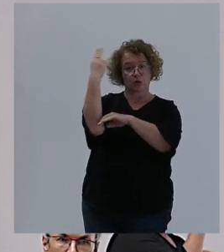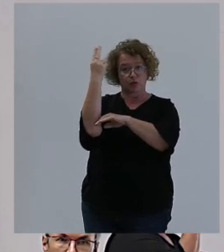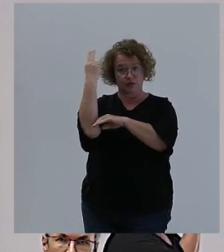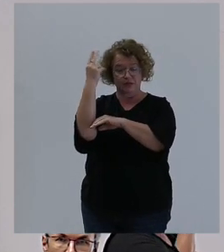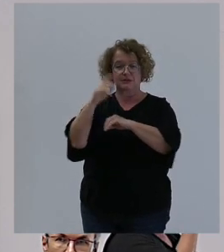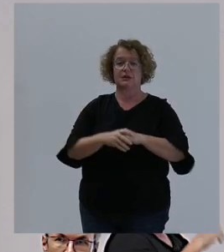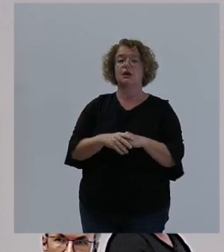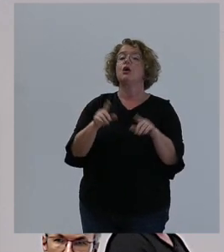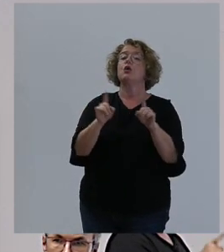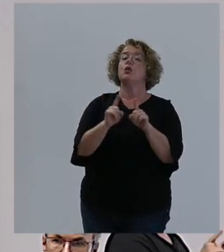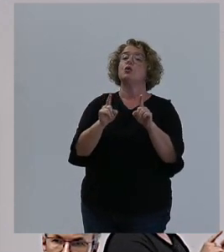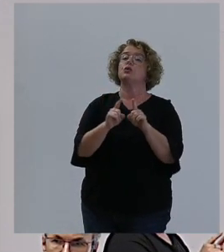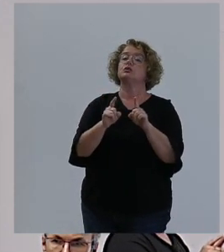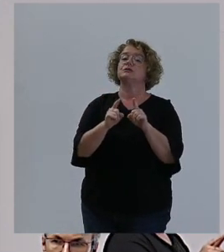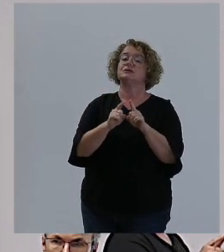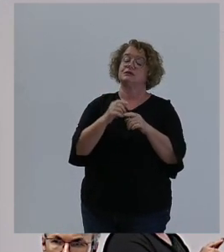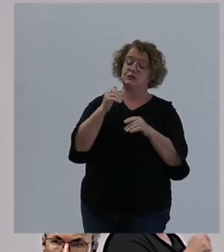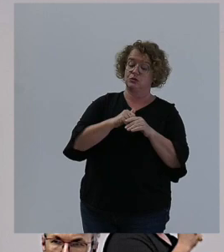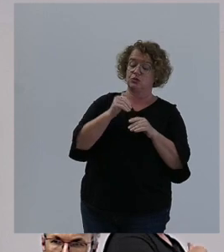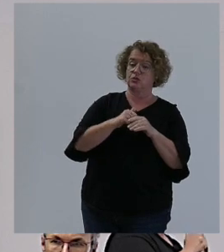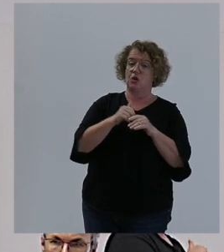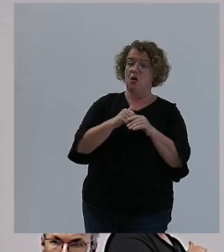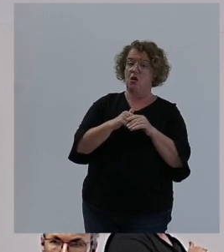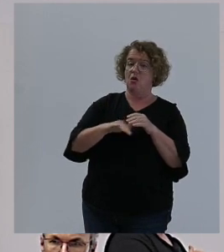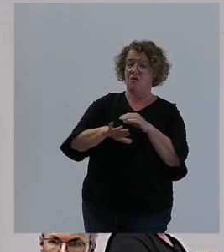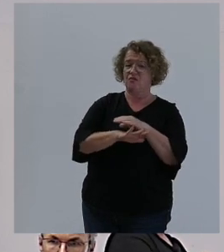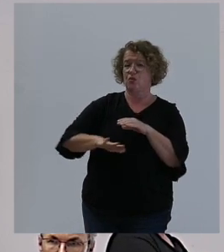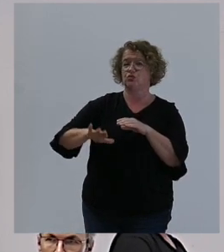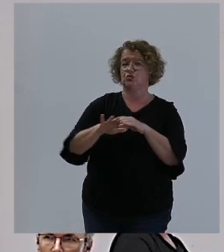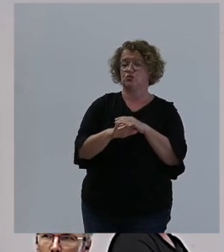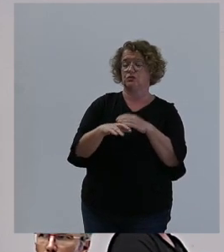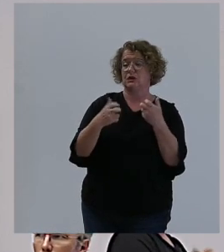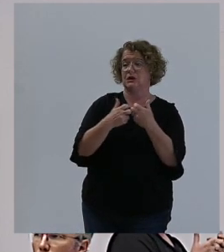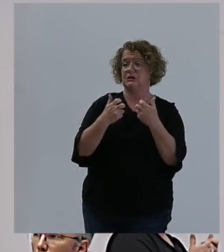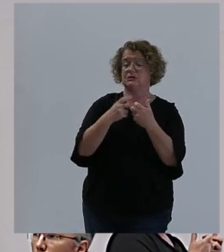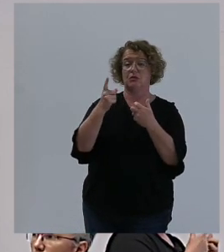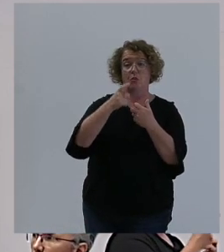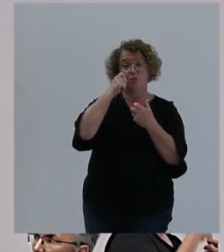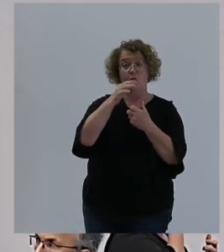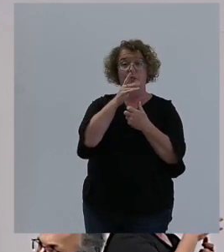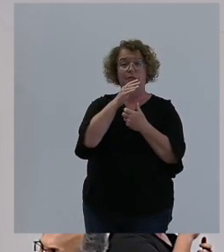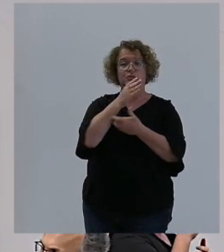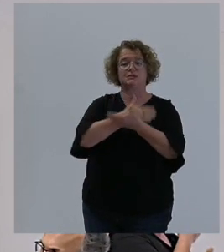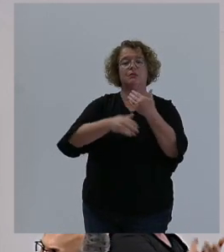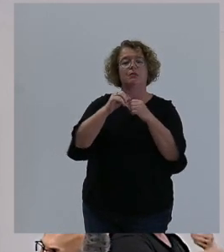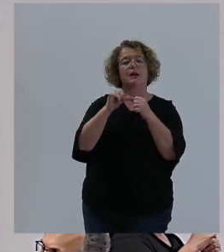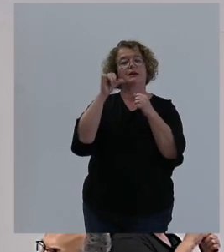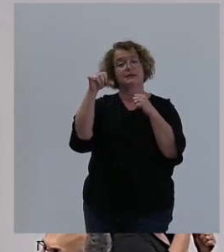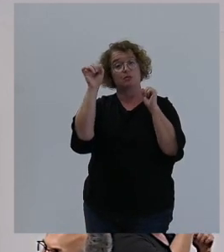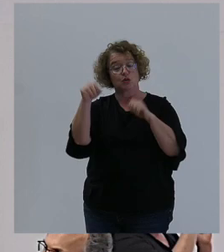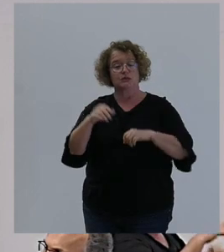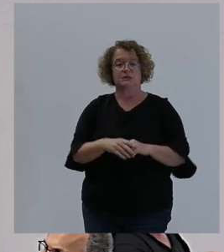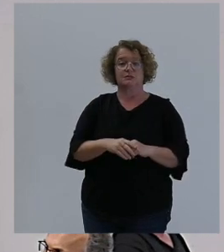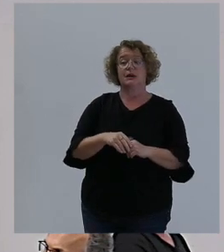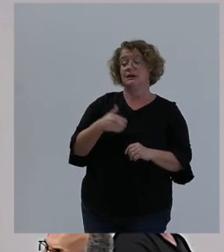mais également leur accès à des ressources ou des plateformes de ressources quand ils n'ont pas la chance de pouvoir être en présentiel. Et ça passe par